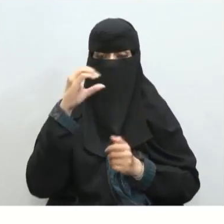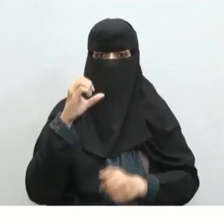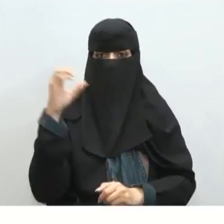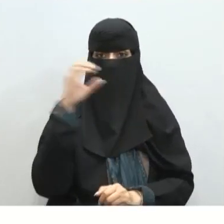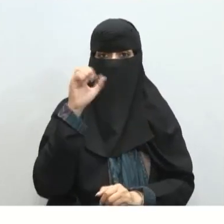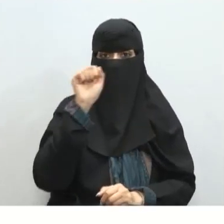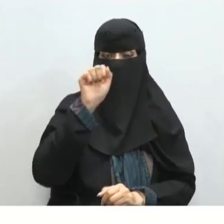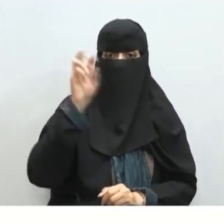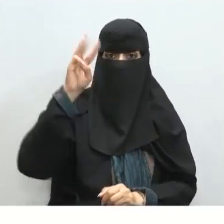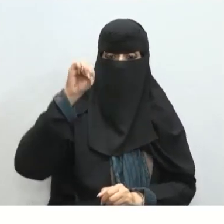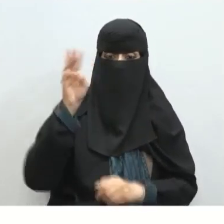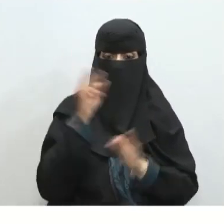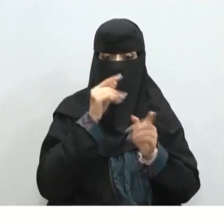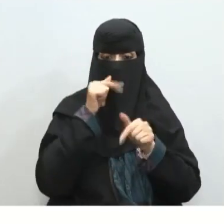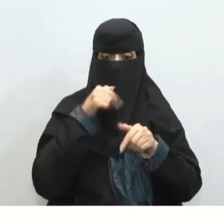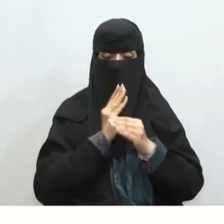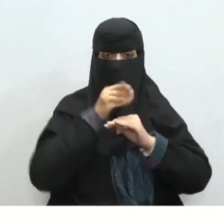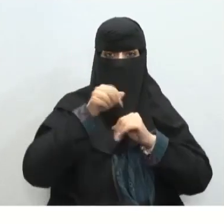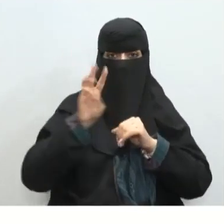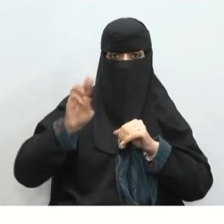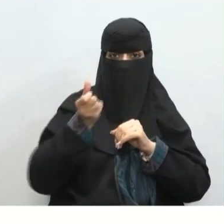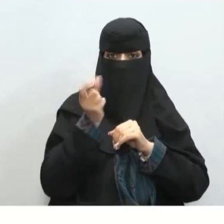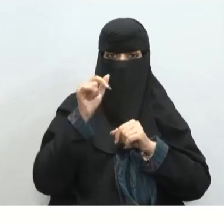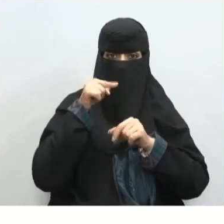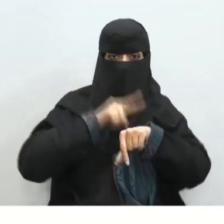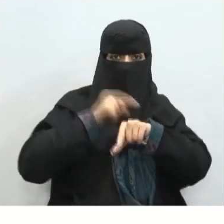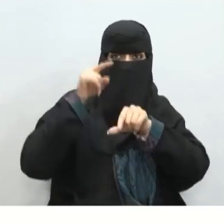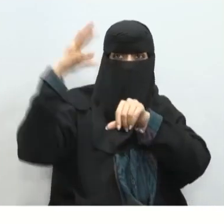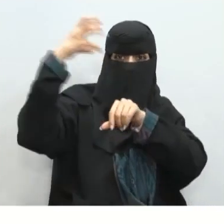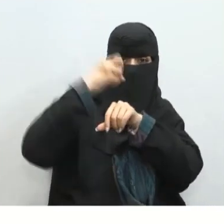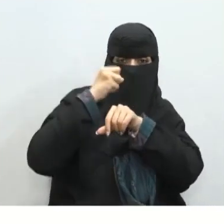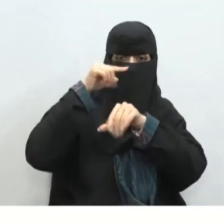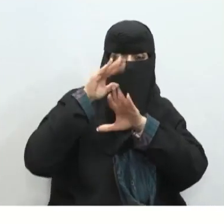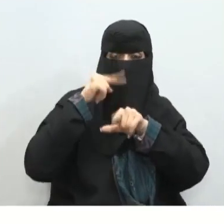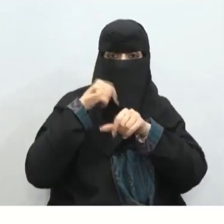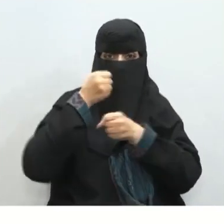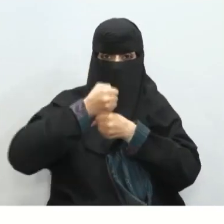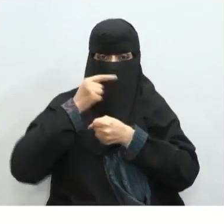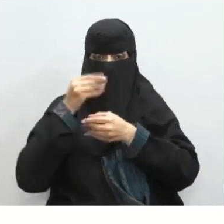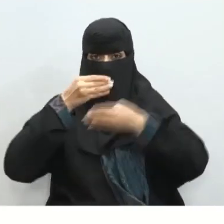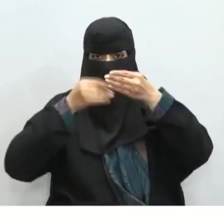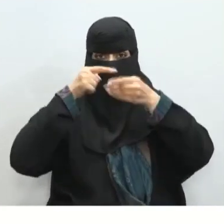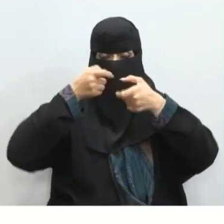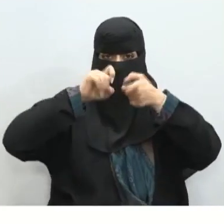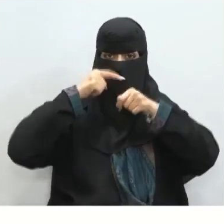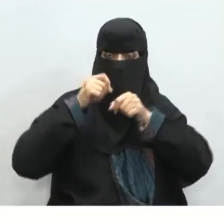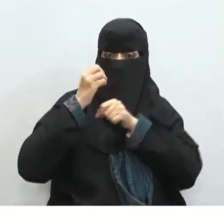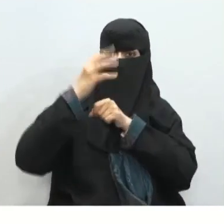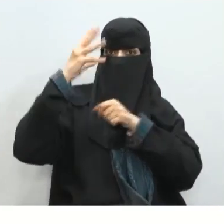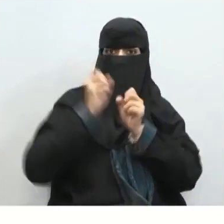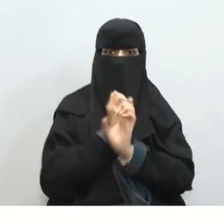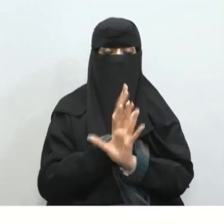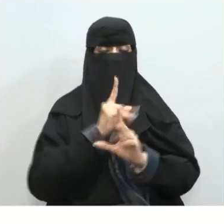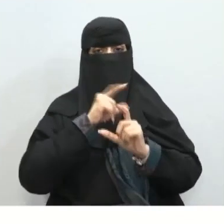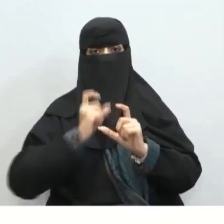ومسار كام ذكرنا انه يدخل ثاني اكسيد الكربون في الليل فقط عندما يتم تثبيته في المركبات العضويه وفي النهار يتحرر